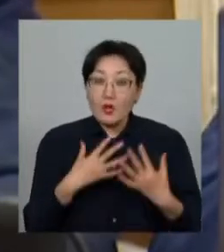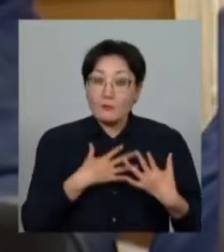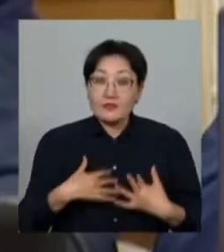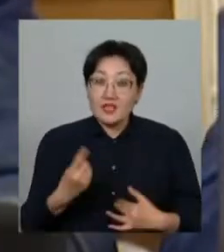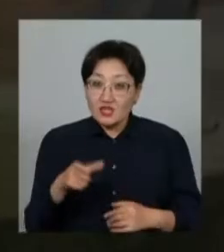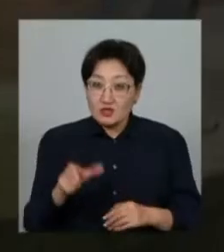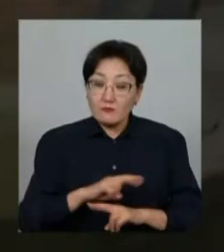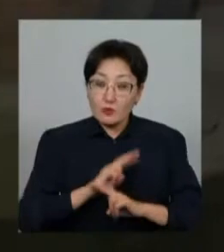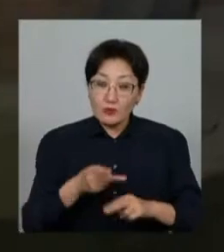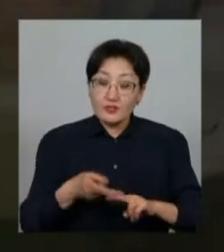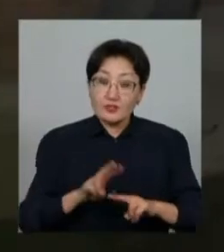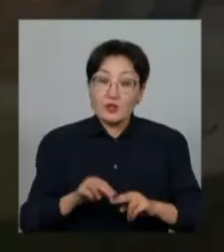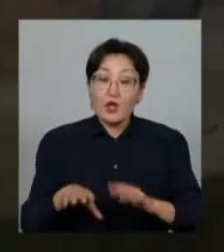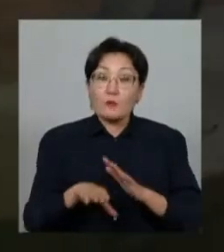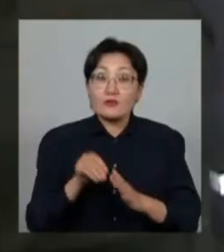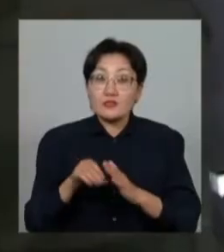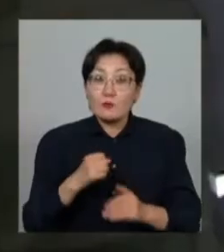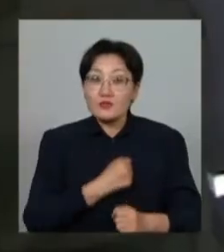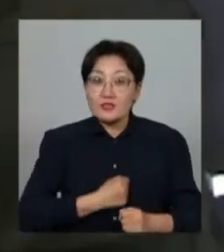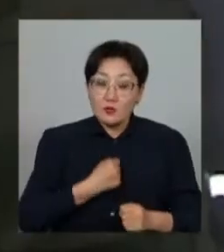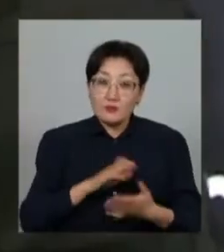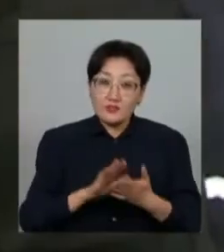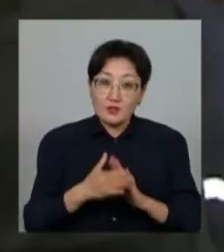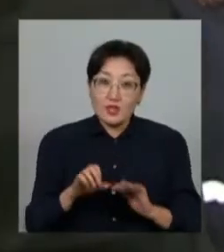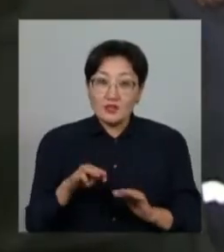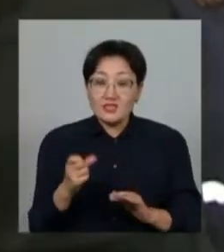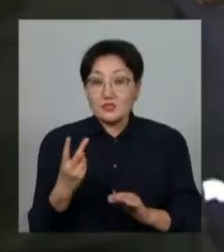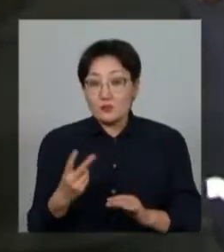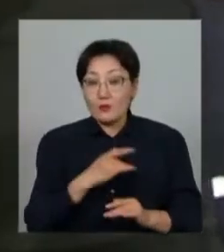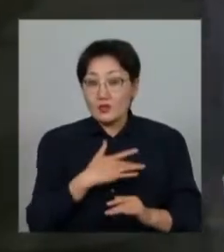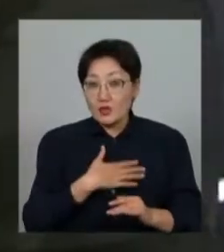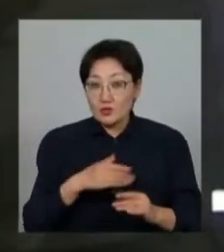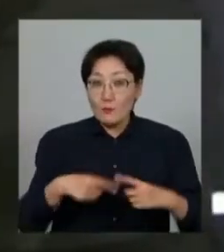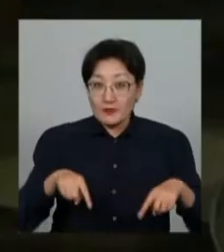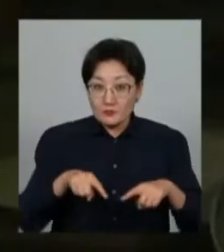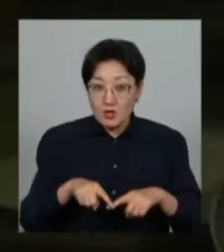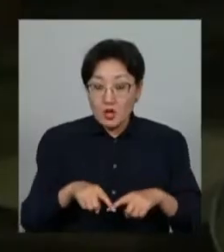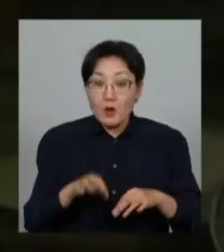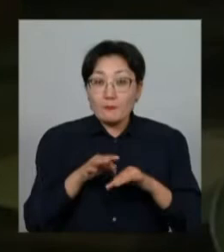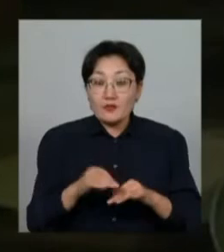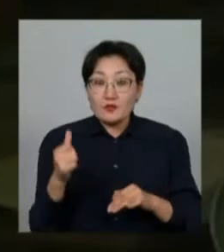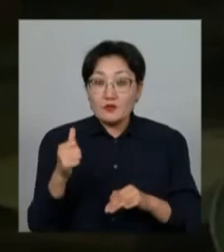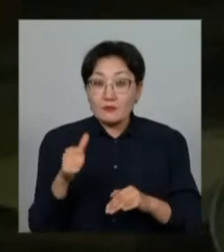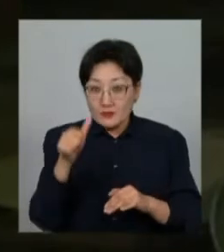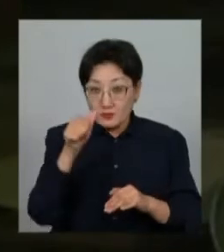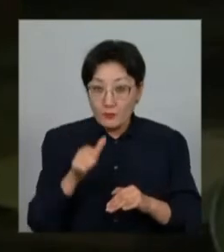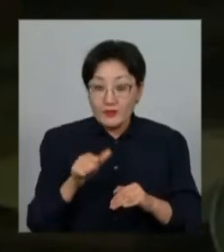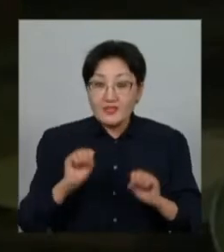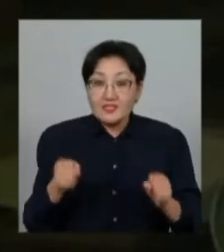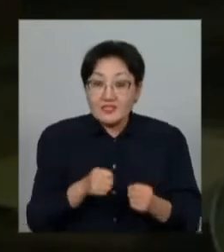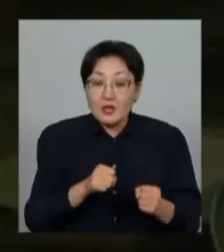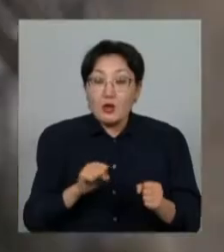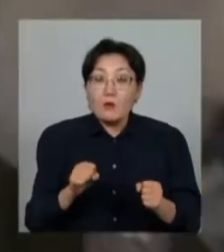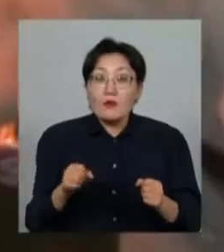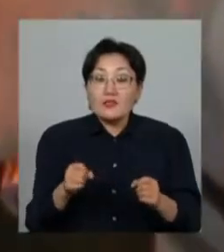один скончался. При этом народный избранник возмутился и состоянием ТЭЦ-2, принадлежащим предприятию. В прошлом месяце в сильные морозы из-за аварии